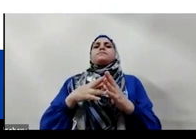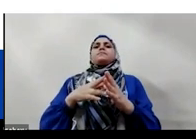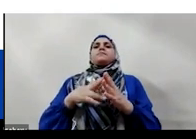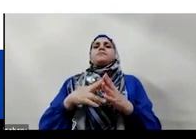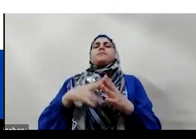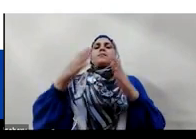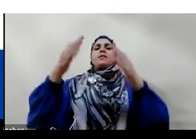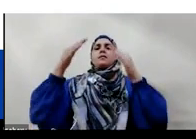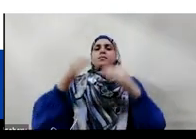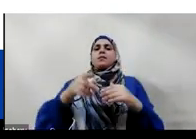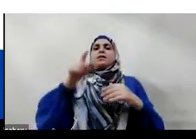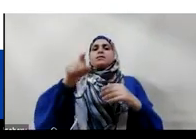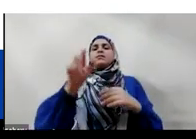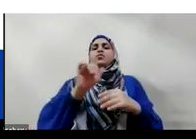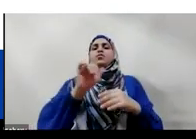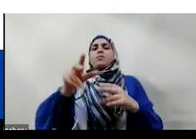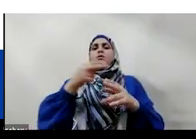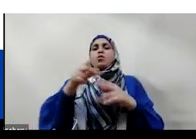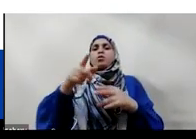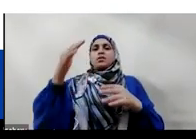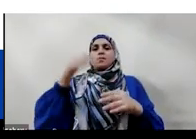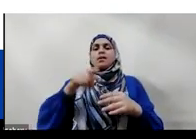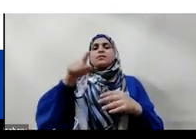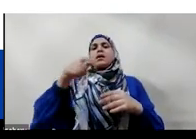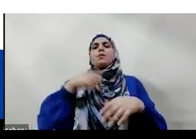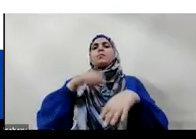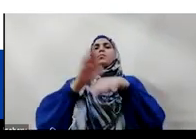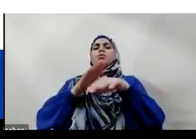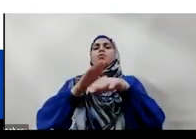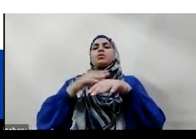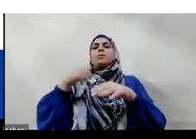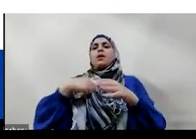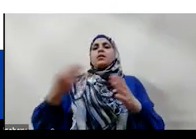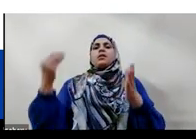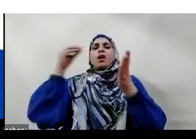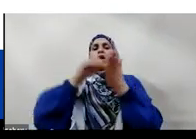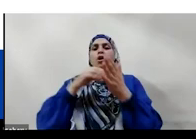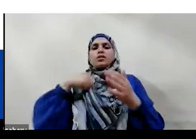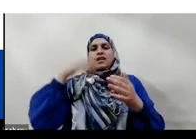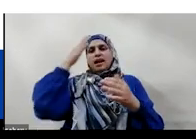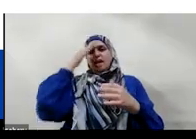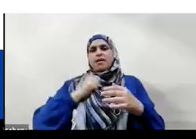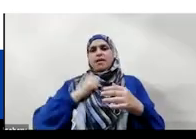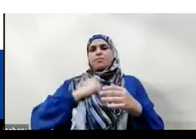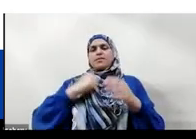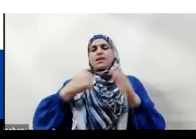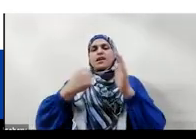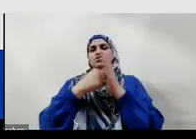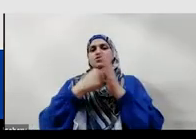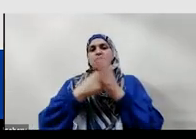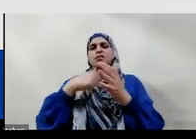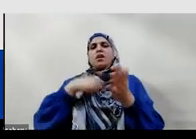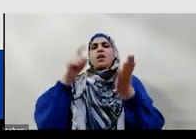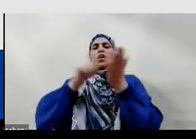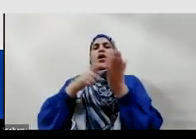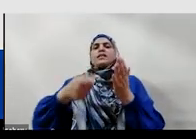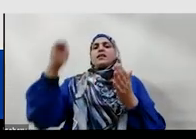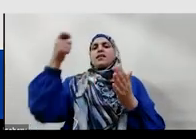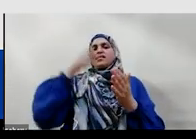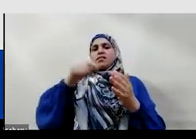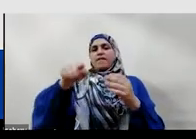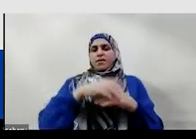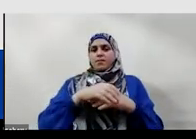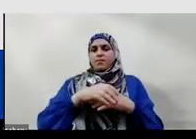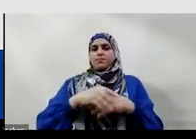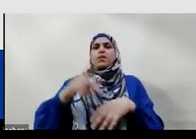السكشن اللي بعده او الجزئيه اللي بعدها بيطلب مني احط الاكاديميك باك جراوند بتاعتي، فبدوس اد نيو اكاديميك باك جراوند وابدا ان